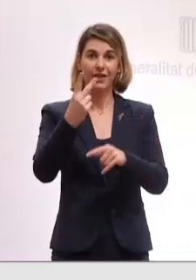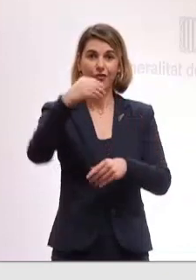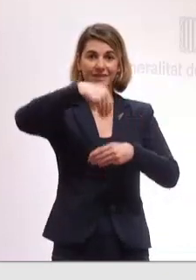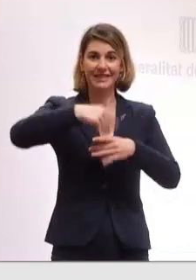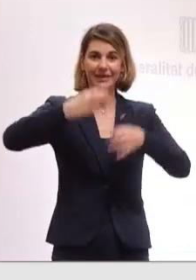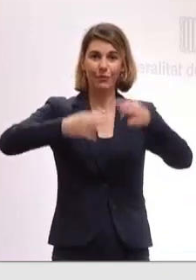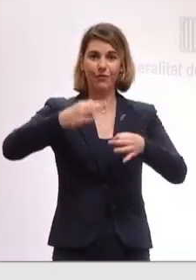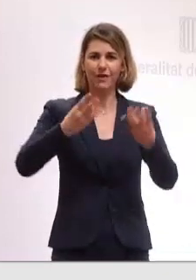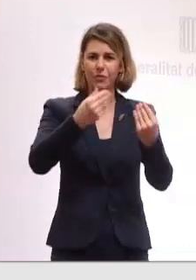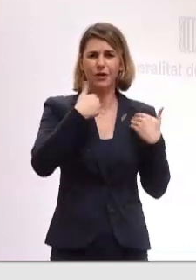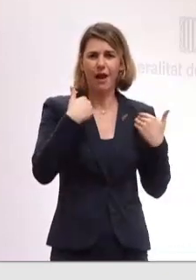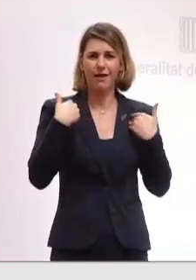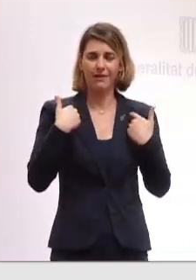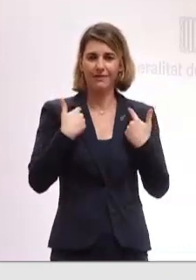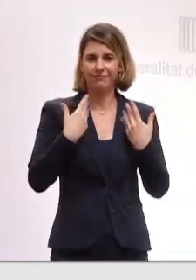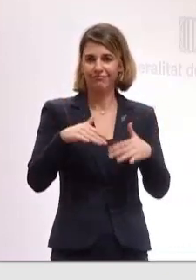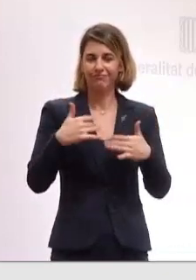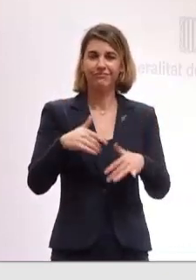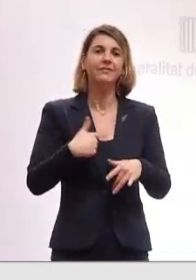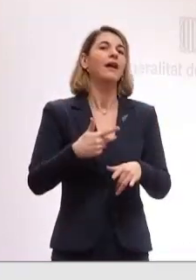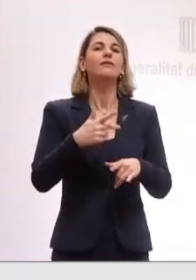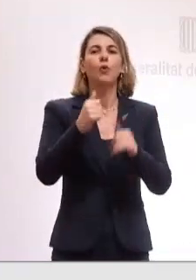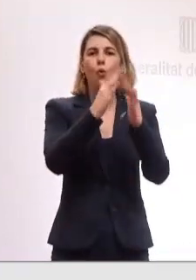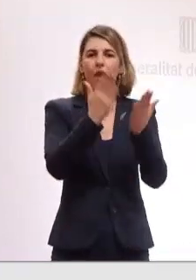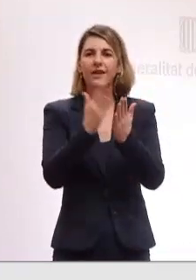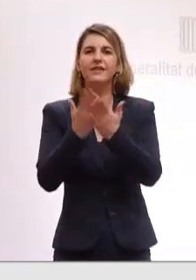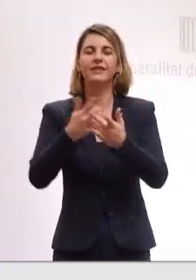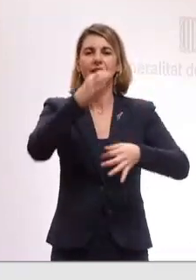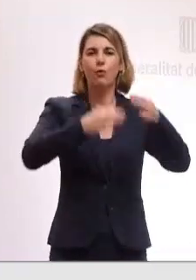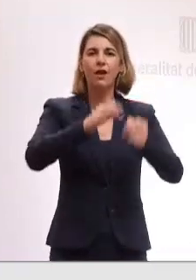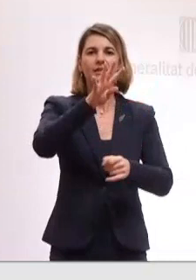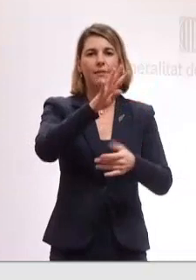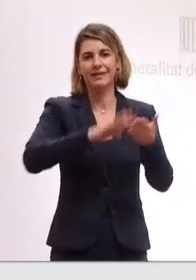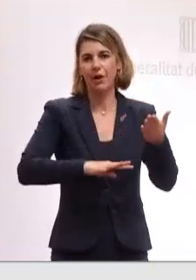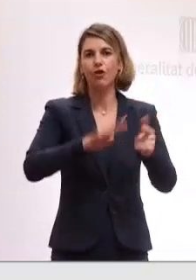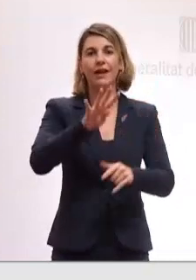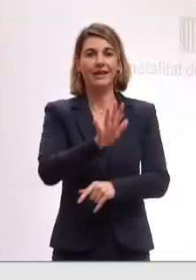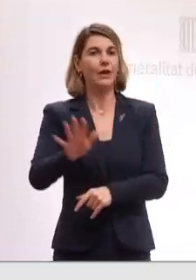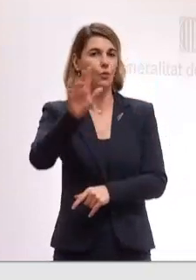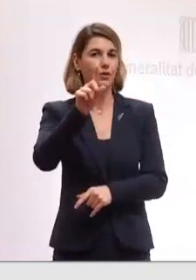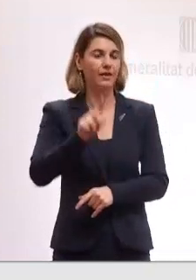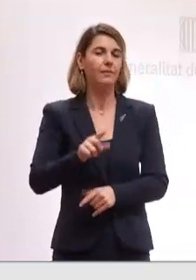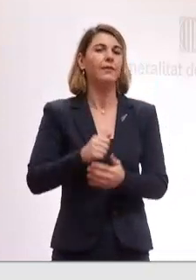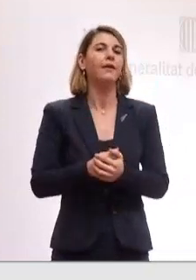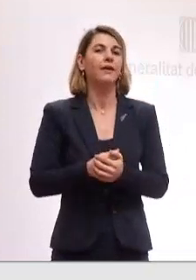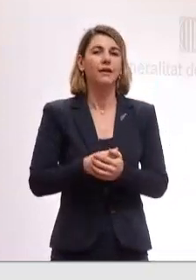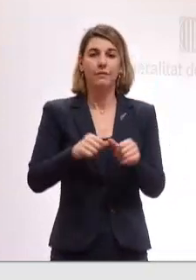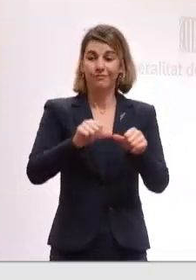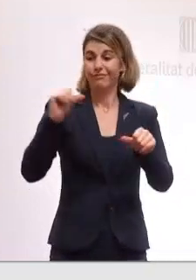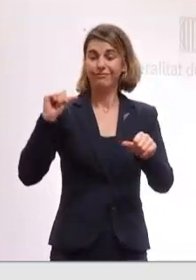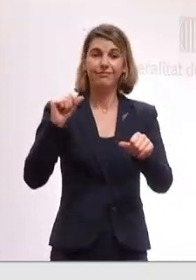ocupat diferents càrrecs als il·lustres col·legis de procuradors dels tribunals de Barcelona i Catalunya. Del conjunt de la seva